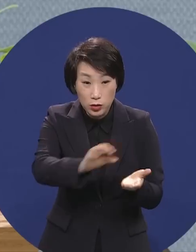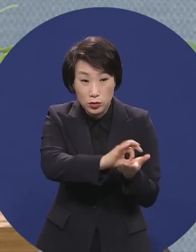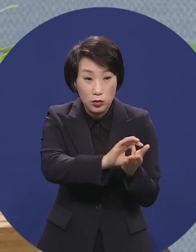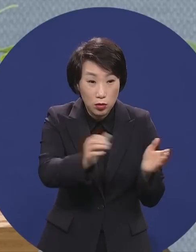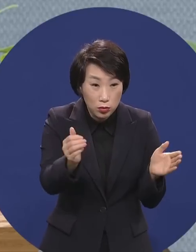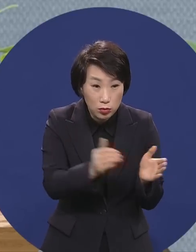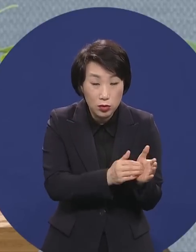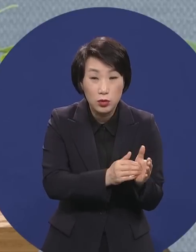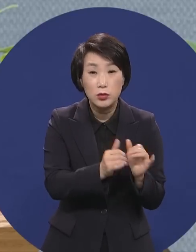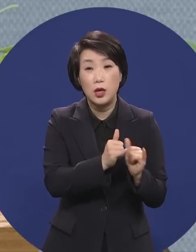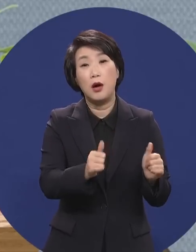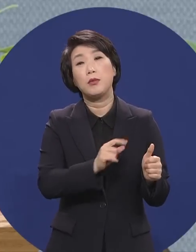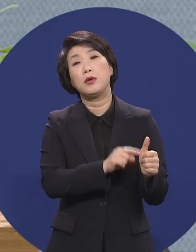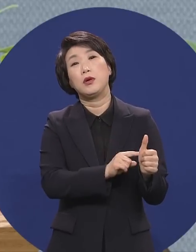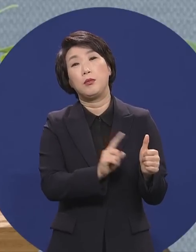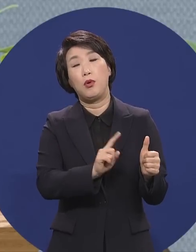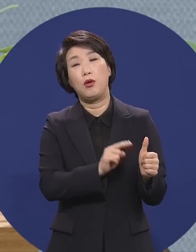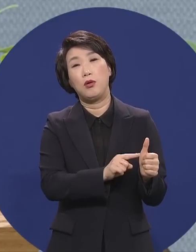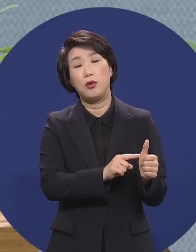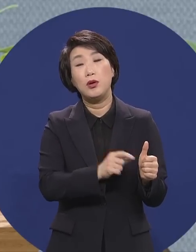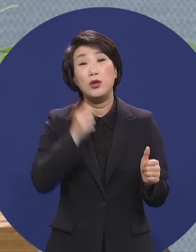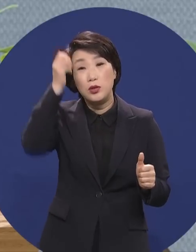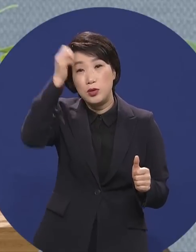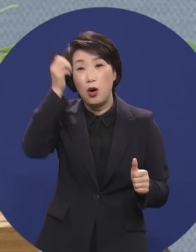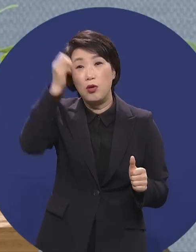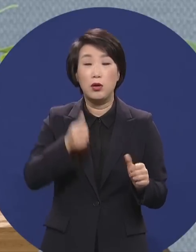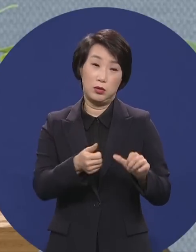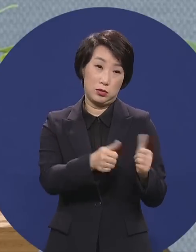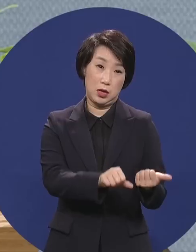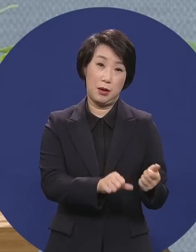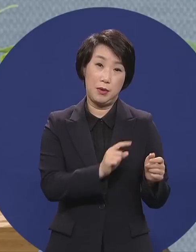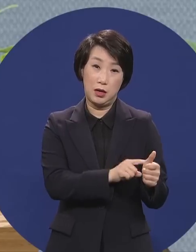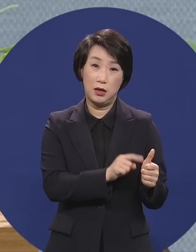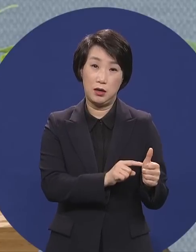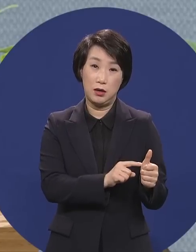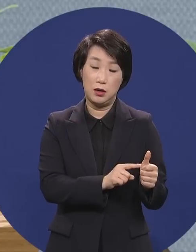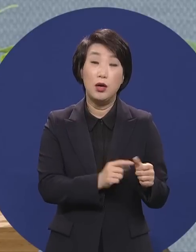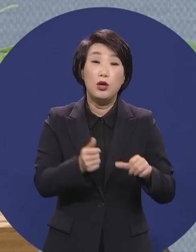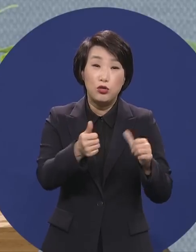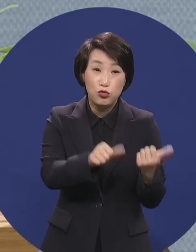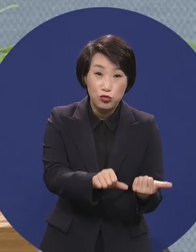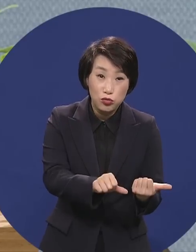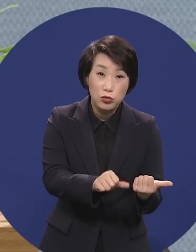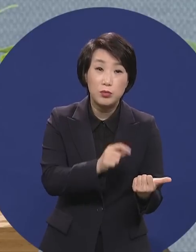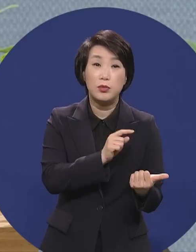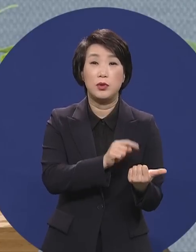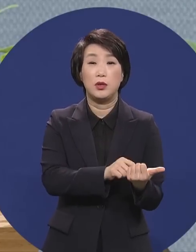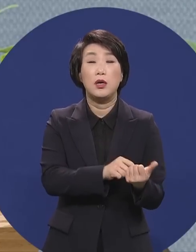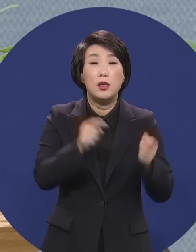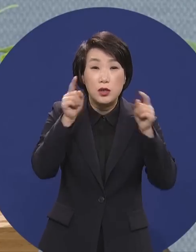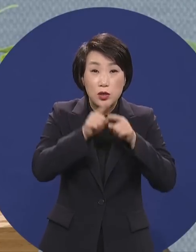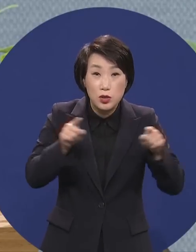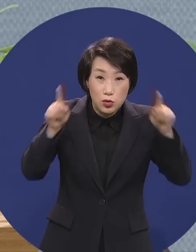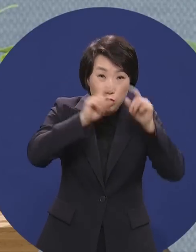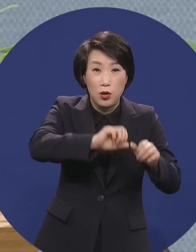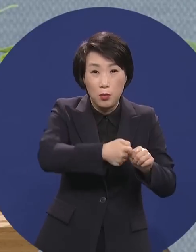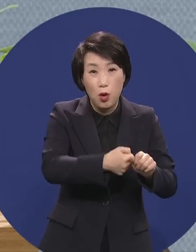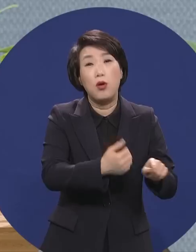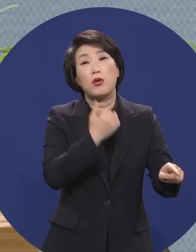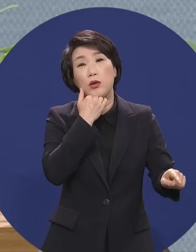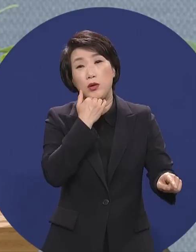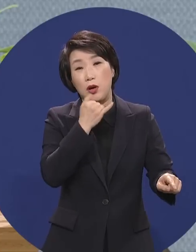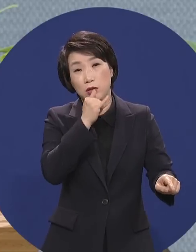낭비한 사람은 영적인 사망, 곧 죽음과 지옥